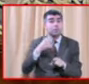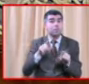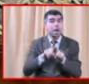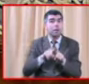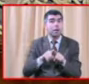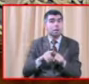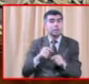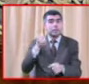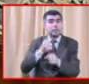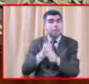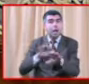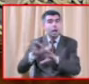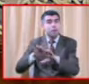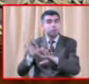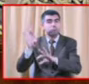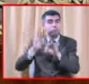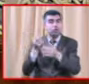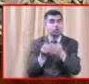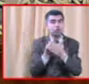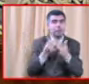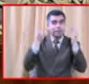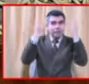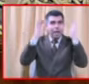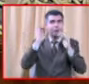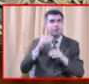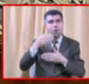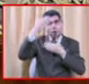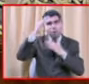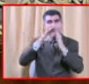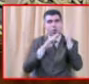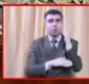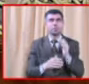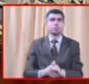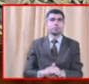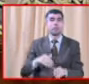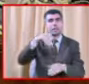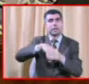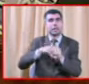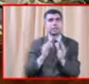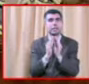الثقافي ببلادنا للسيدات والساده النواب المحترمين من فريق العداله والتنميه. تفضل السيد نائب.